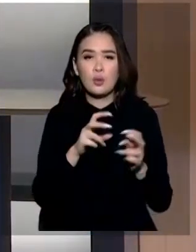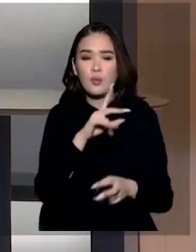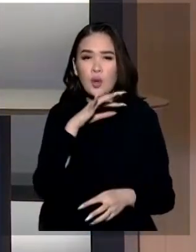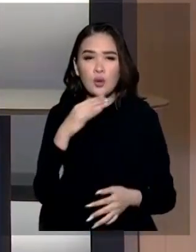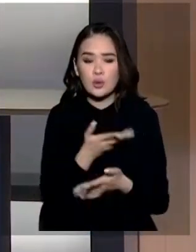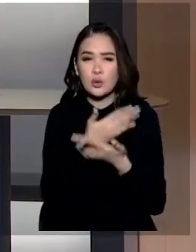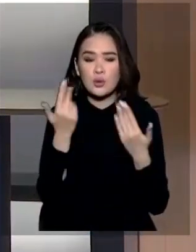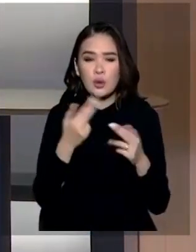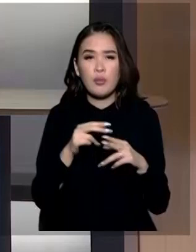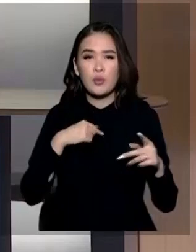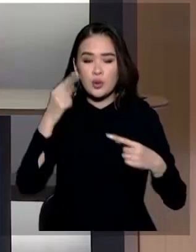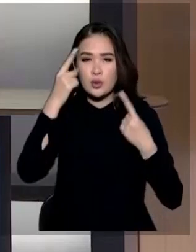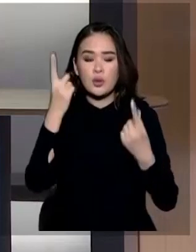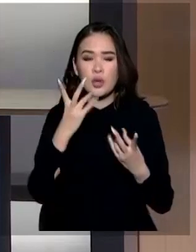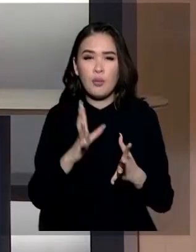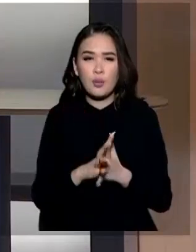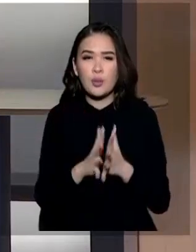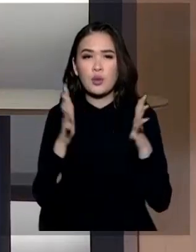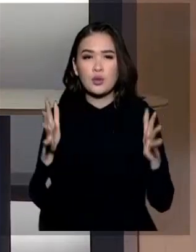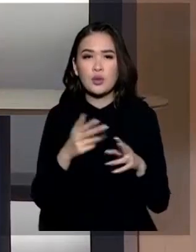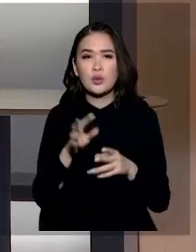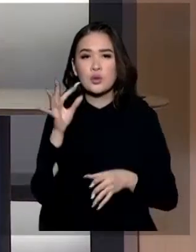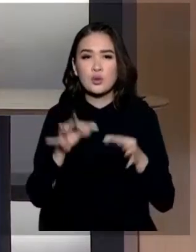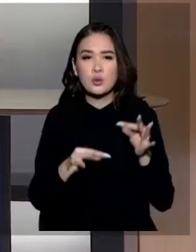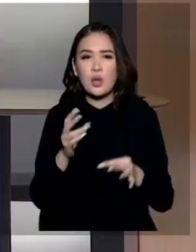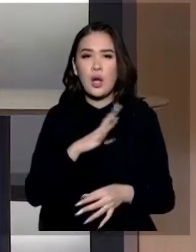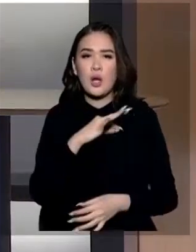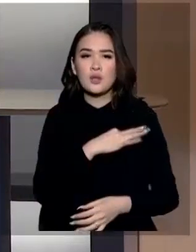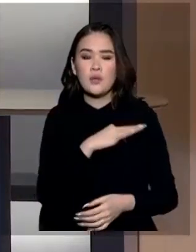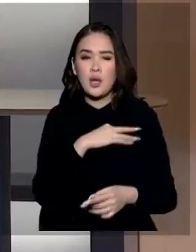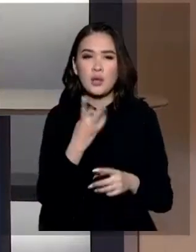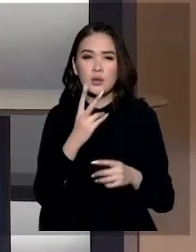жоқ. Біздің ойымызша басым бөлігі судьялардың, адвокаттардан келуі керек.